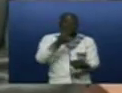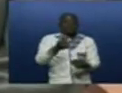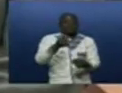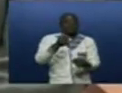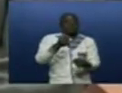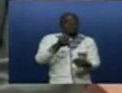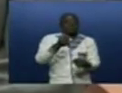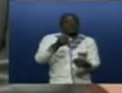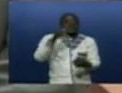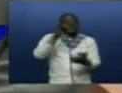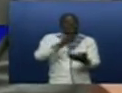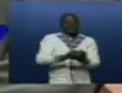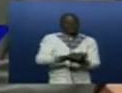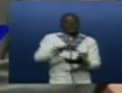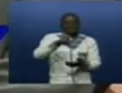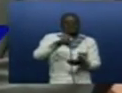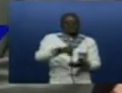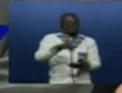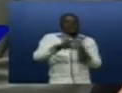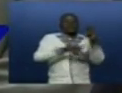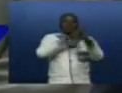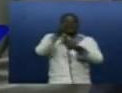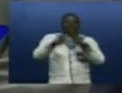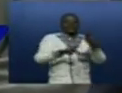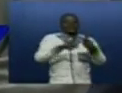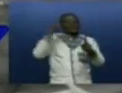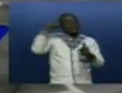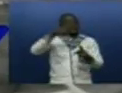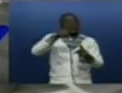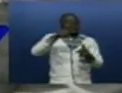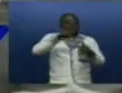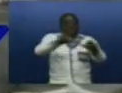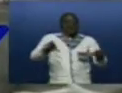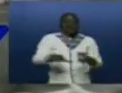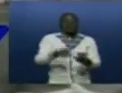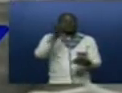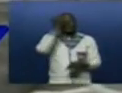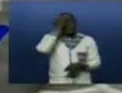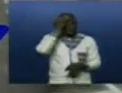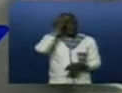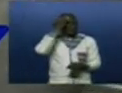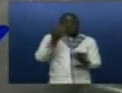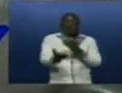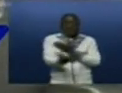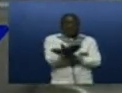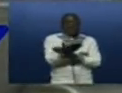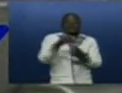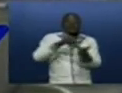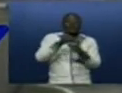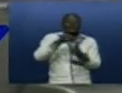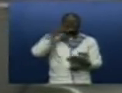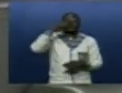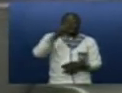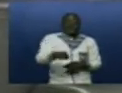boom que les populations riveraines de Kongoussi ont connu. Les matins où nous devions nous rendre